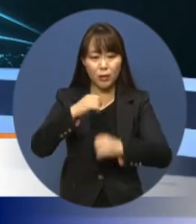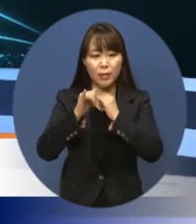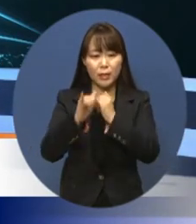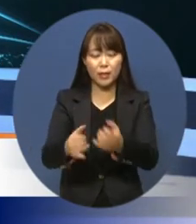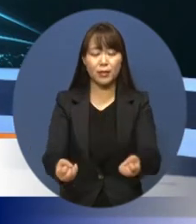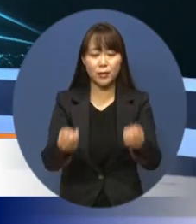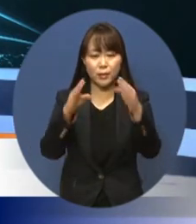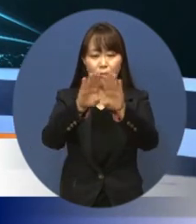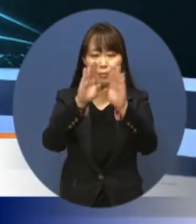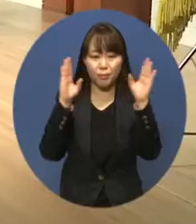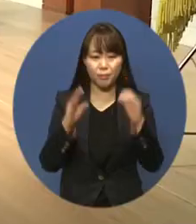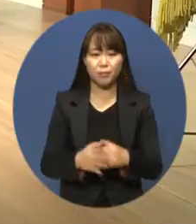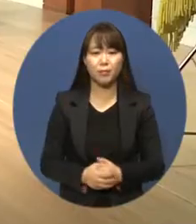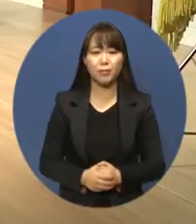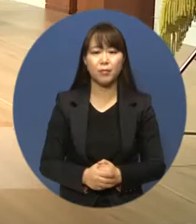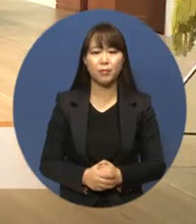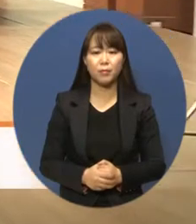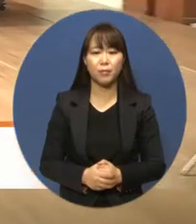시상식이 열렸습니다.